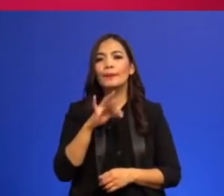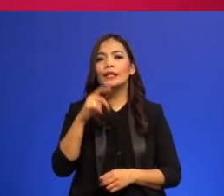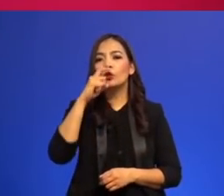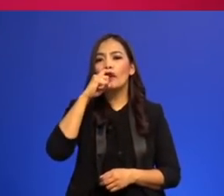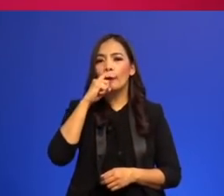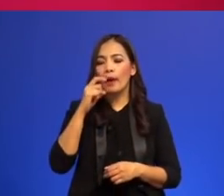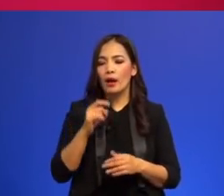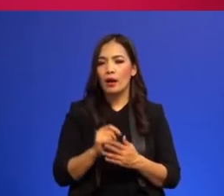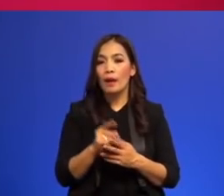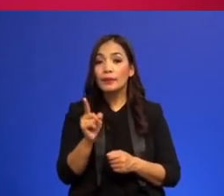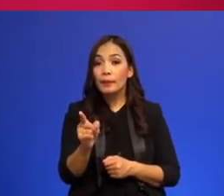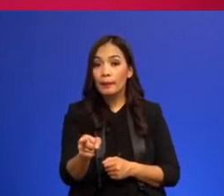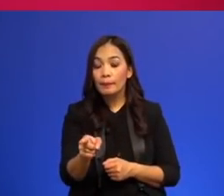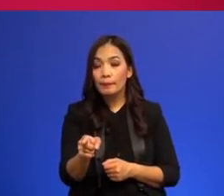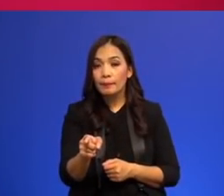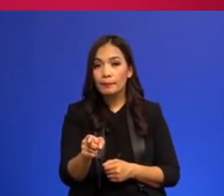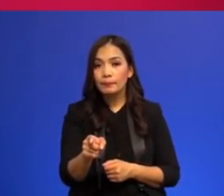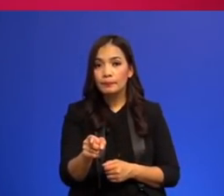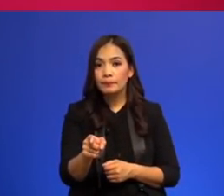Ya,